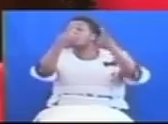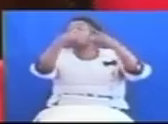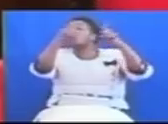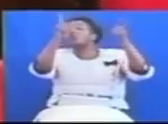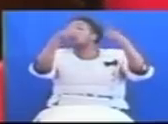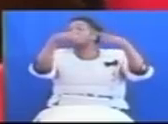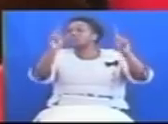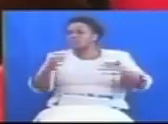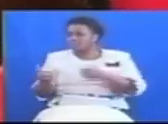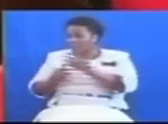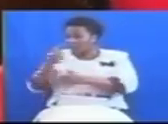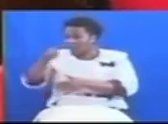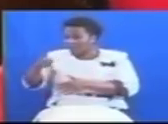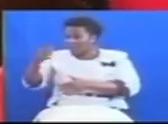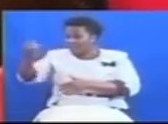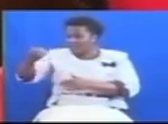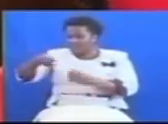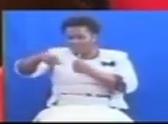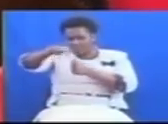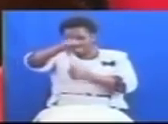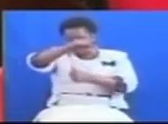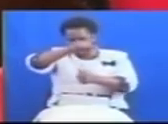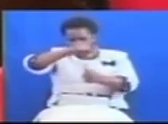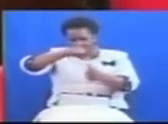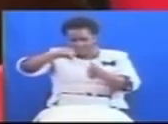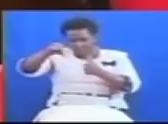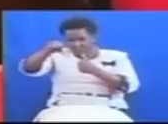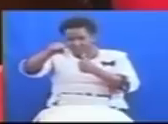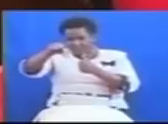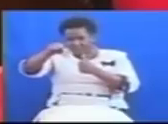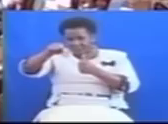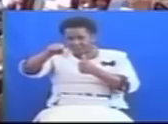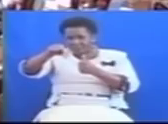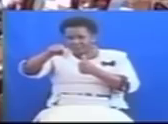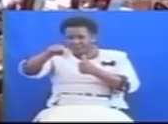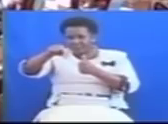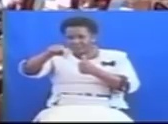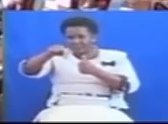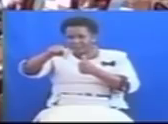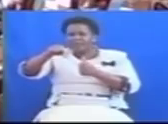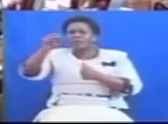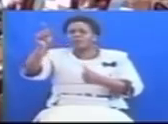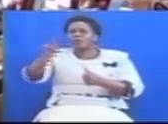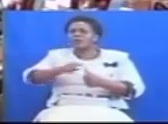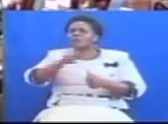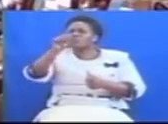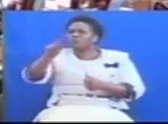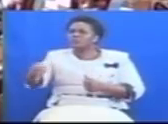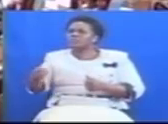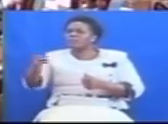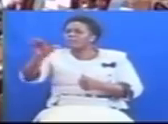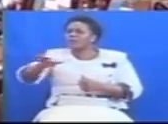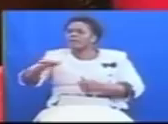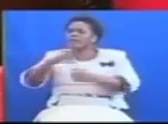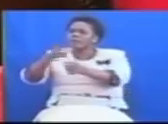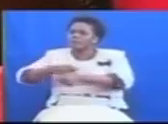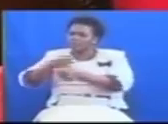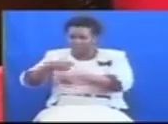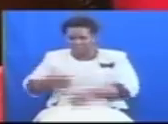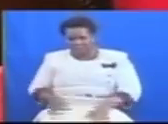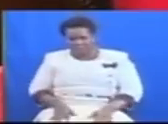vijiji vilivyozunguka hilo shamba vya Sikaunga, Songa Mbele na Msanda Muungano kukosa sehemu ya kulima. Na mkoa wa